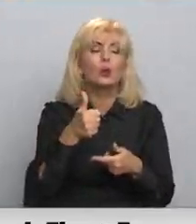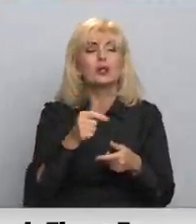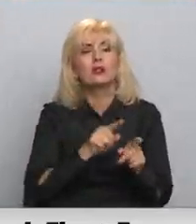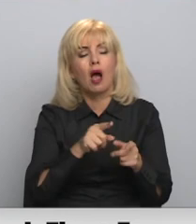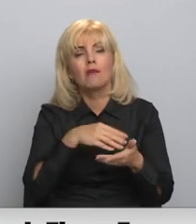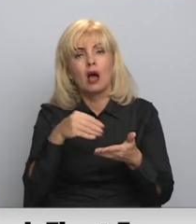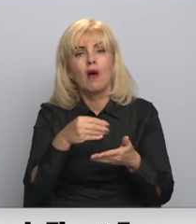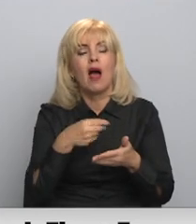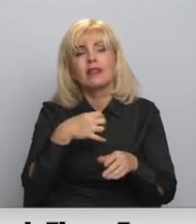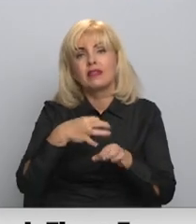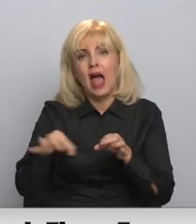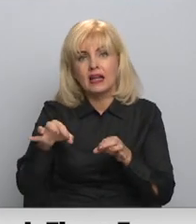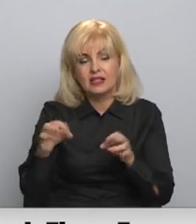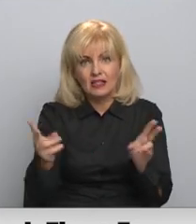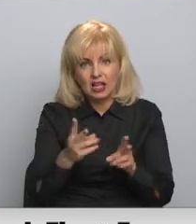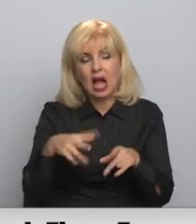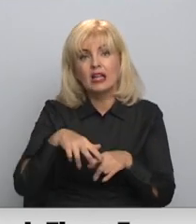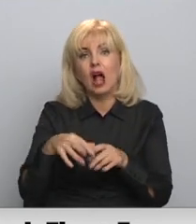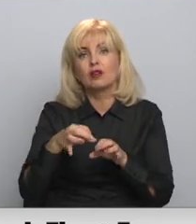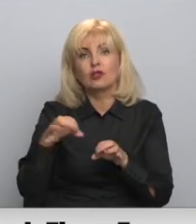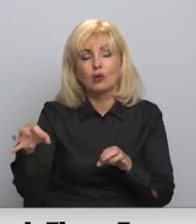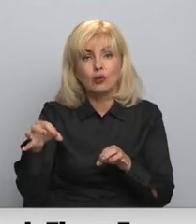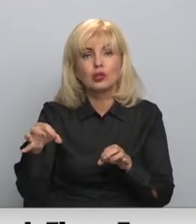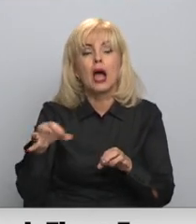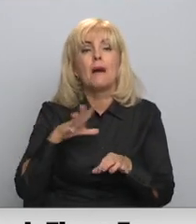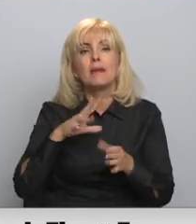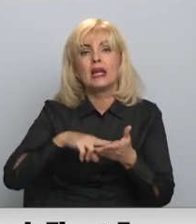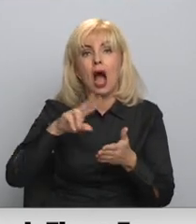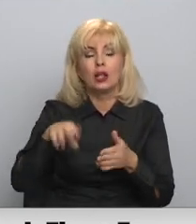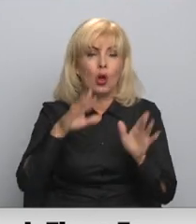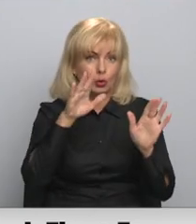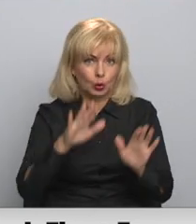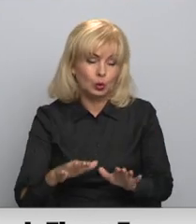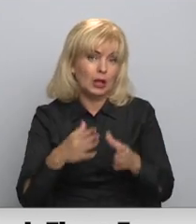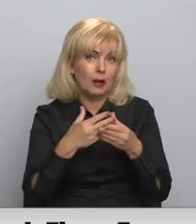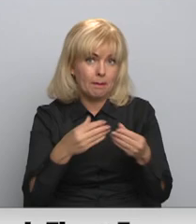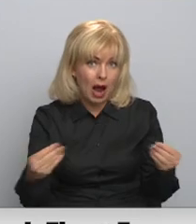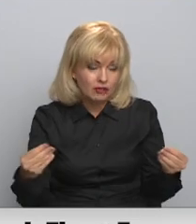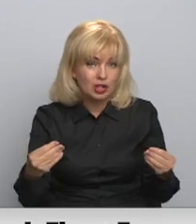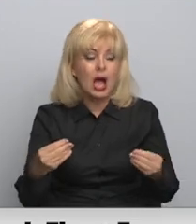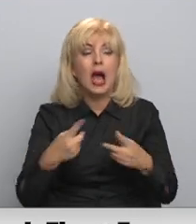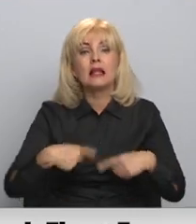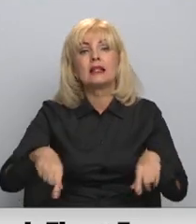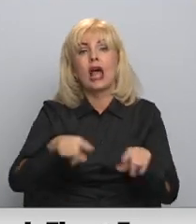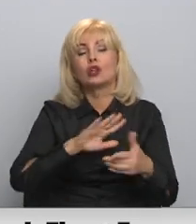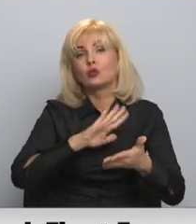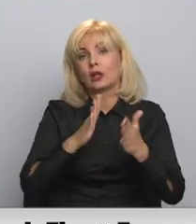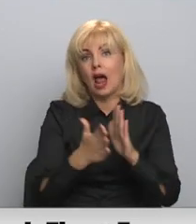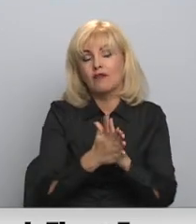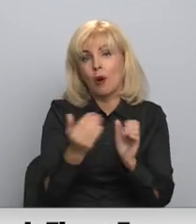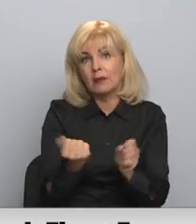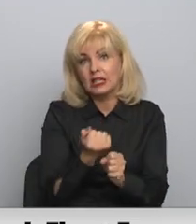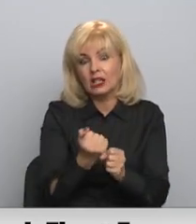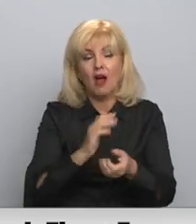atkritumus dedzināt. Līdz šim Jelgavas novadā sadedzināt lapas bija atļauts rudenī un pavasarī, bet pēc teritoriālās reformas